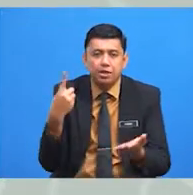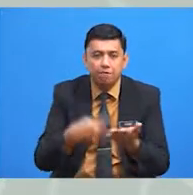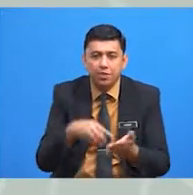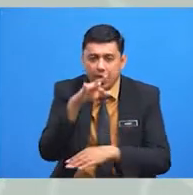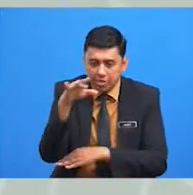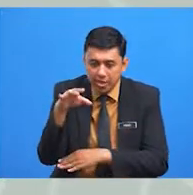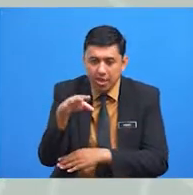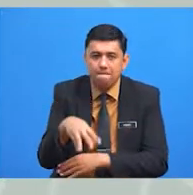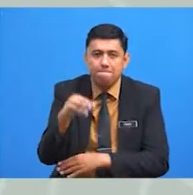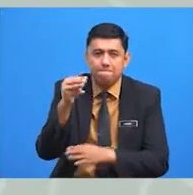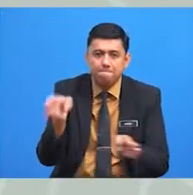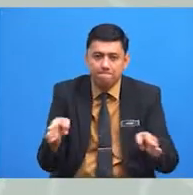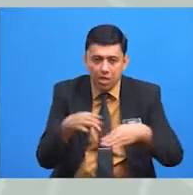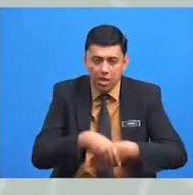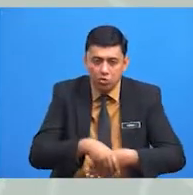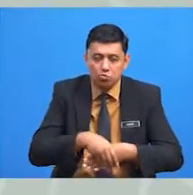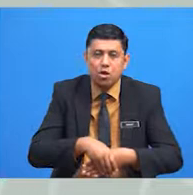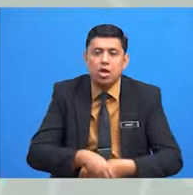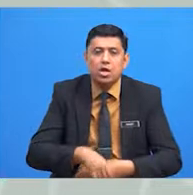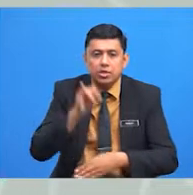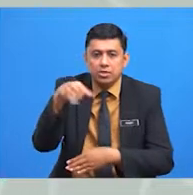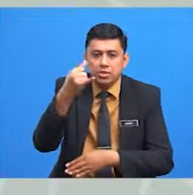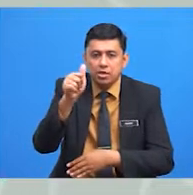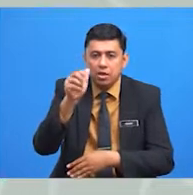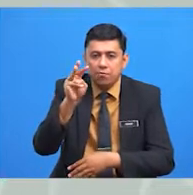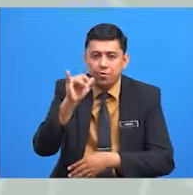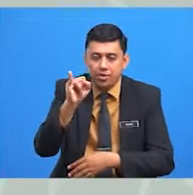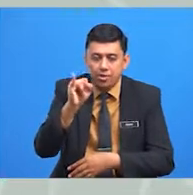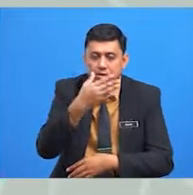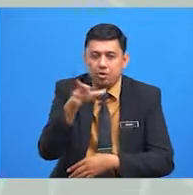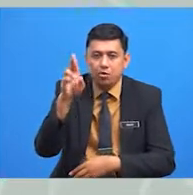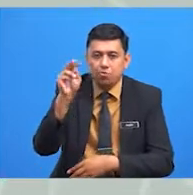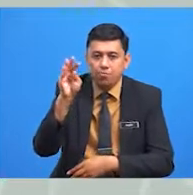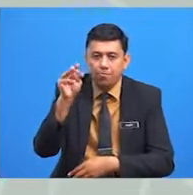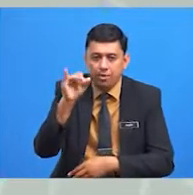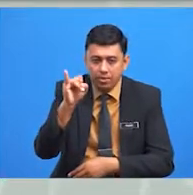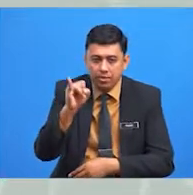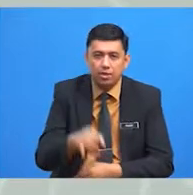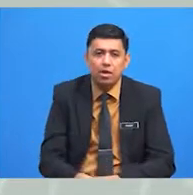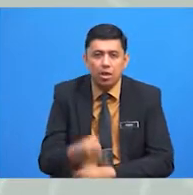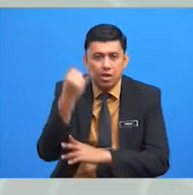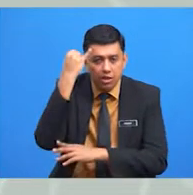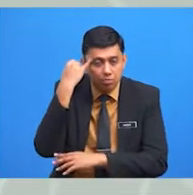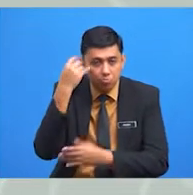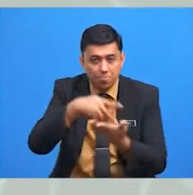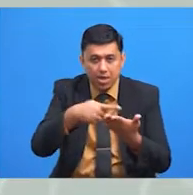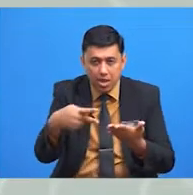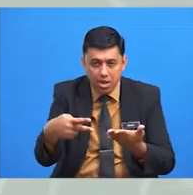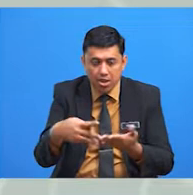Rumi, Ilmu Mengarah Melayu, Petua-petua Ejaan Rumi Melayu di